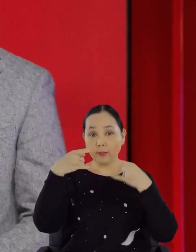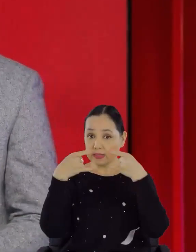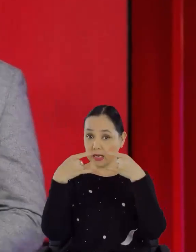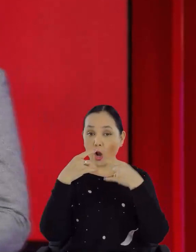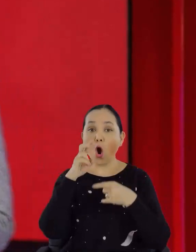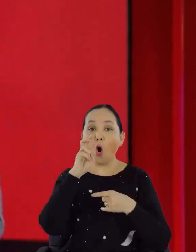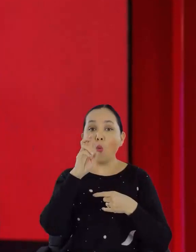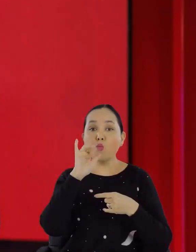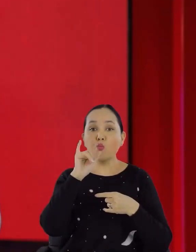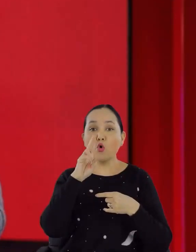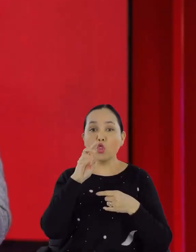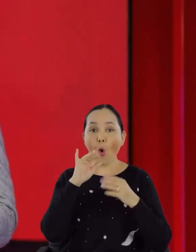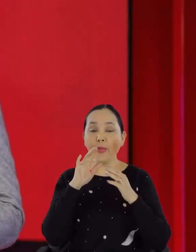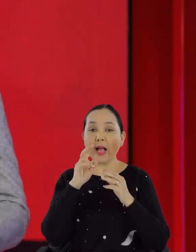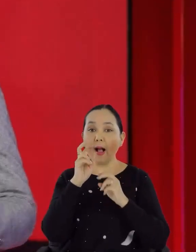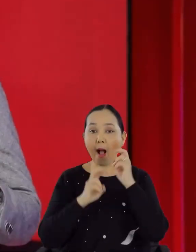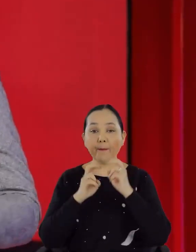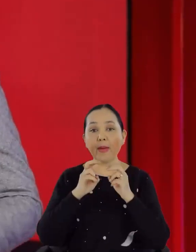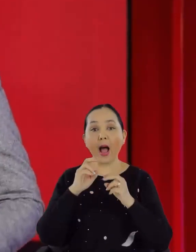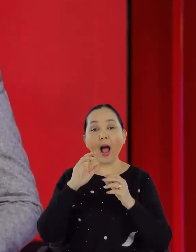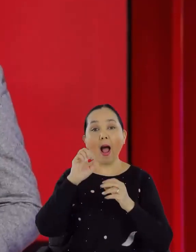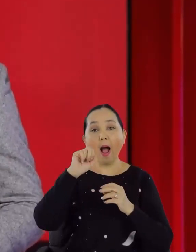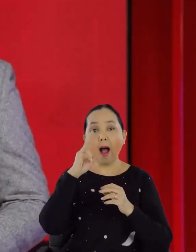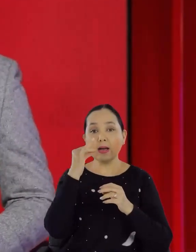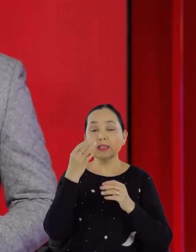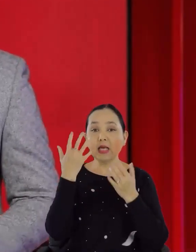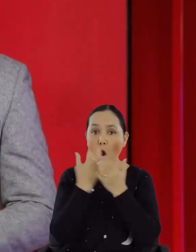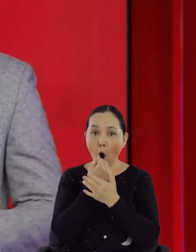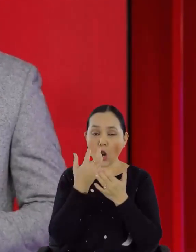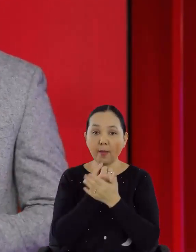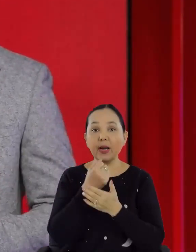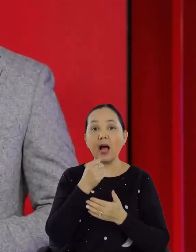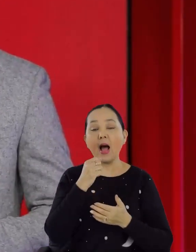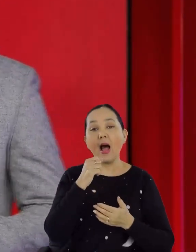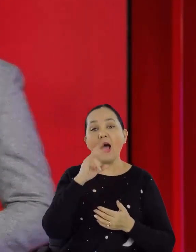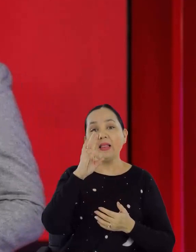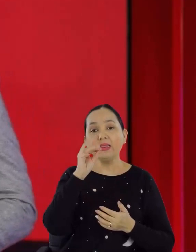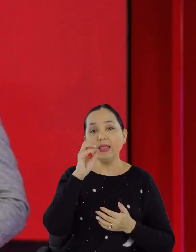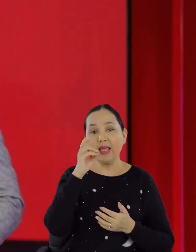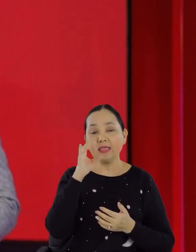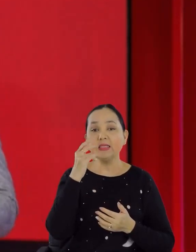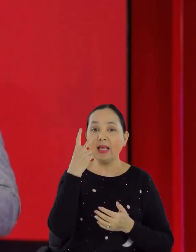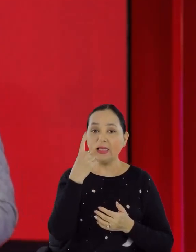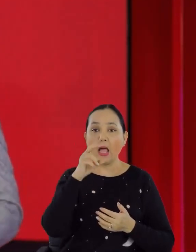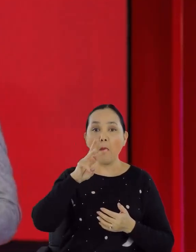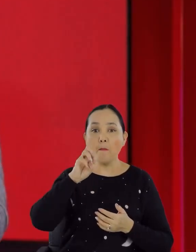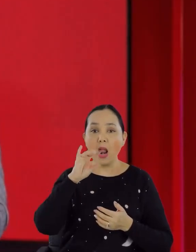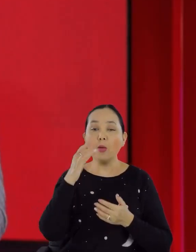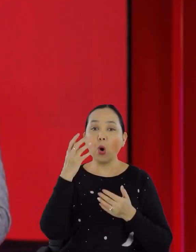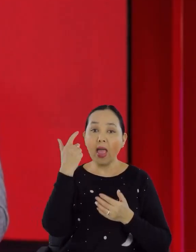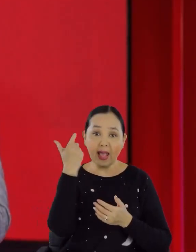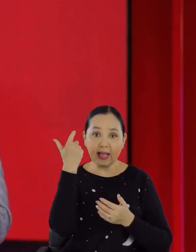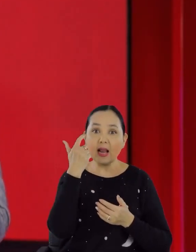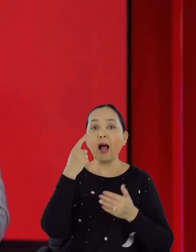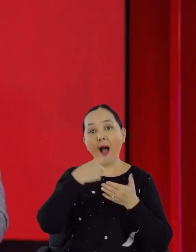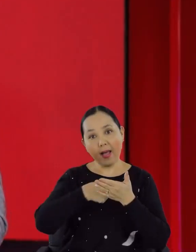telekanalida Buknomi kompaniyasi aksiyasi g'oliblari 15 ta Nexia Ravon 3 va 2 ta Malibu Turbo avtomobil